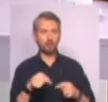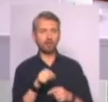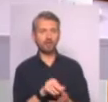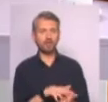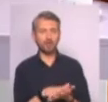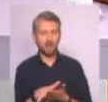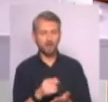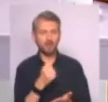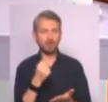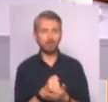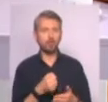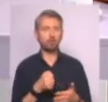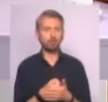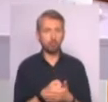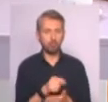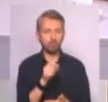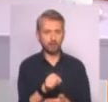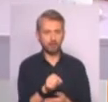витрати виставляються до вказаних